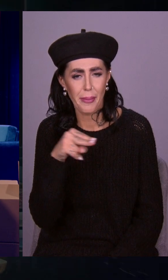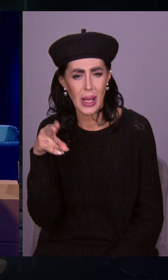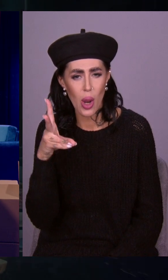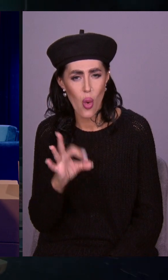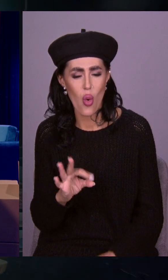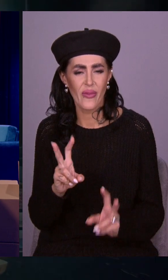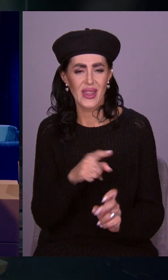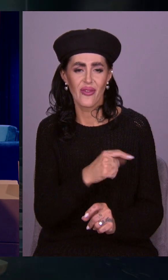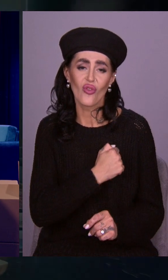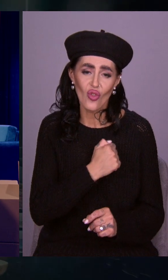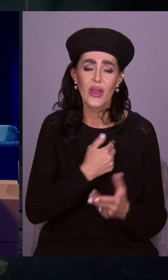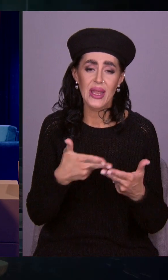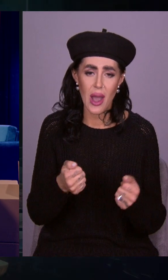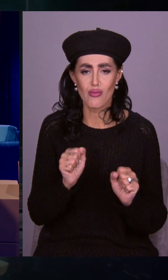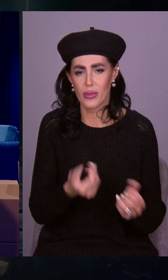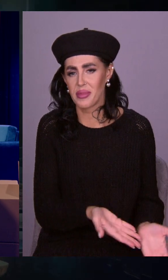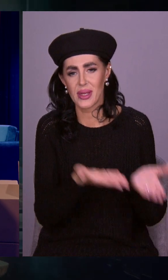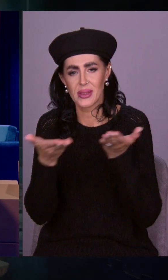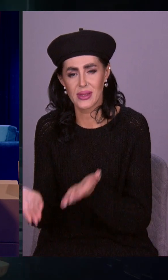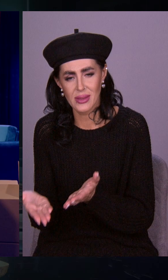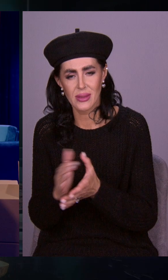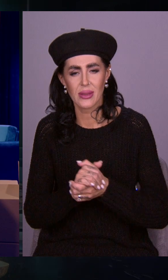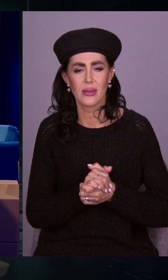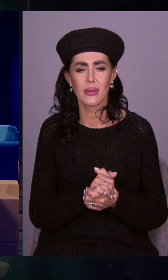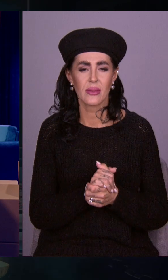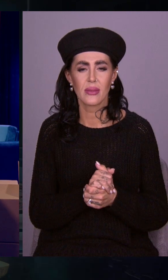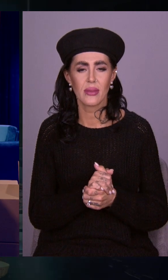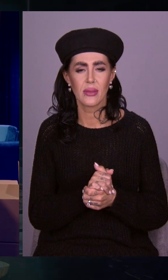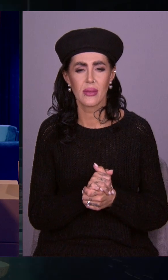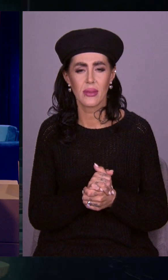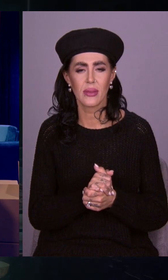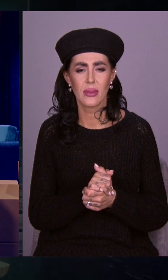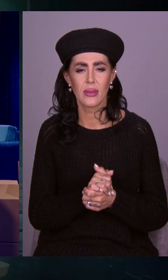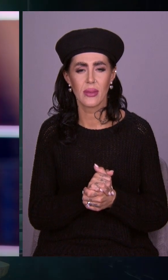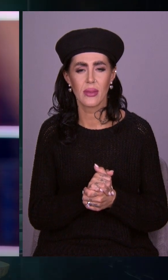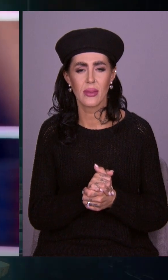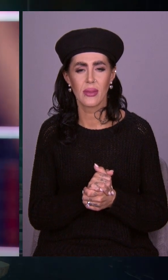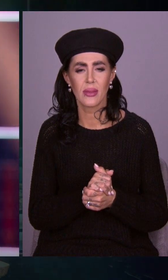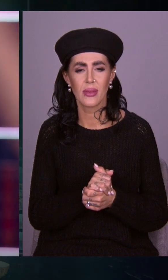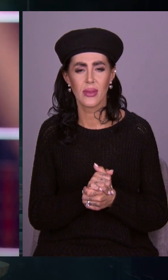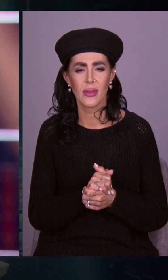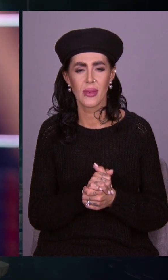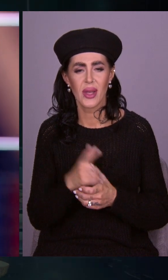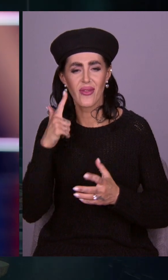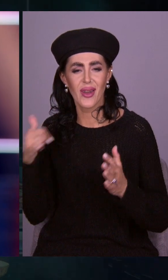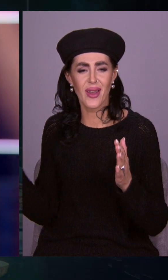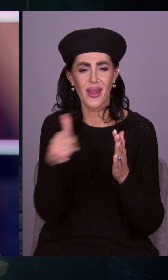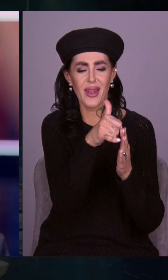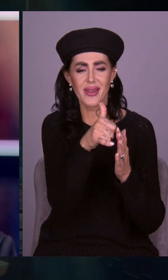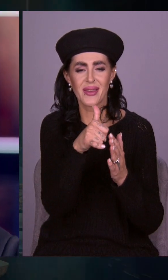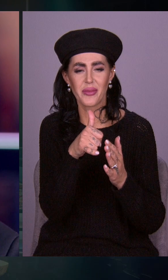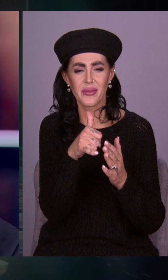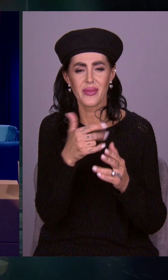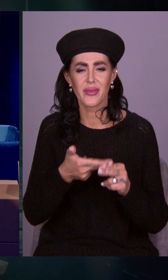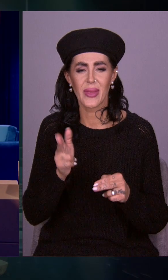військовий одночасно ще. Ось, і в нього є там англійські субтитри, до речі, прописані. Вася